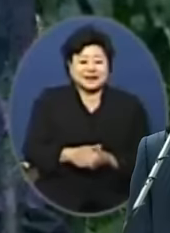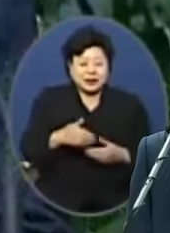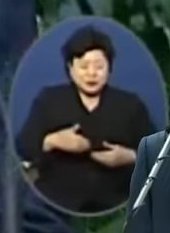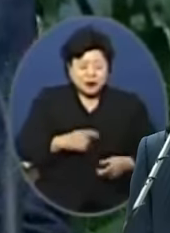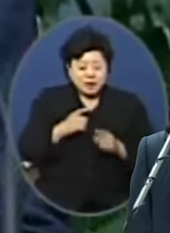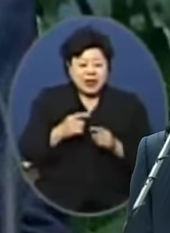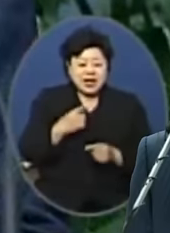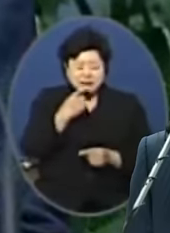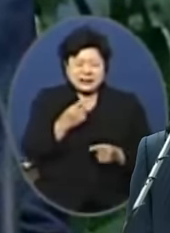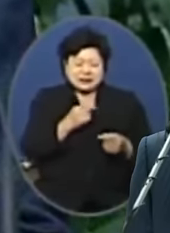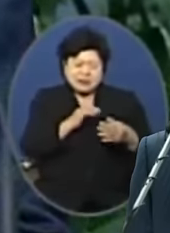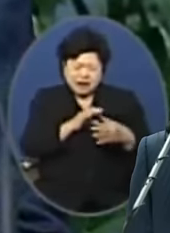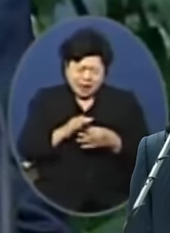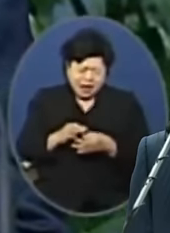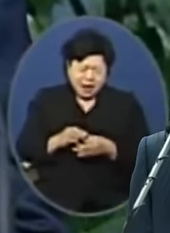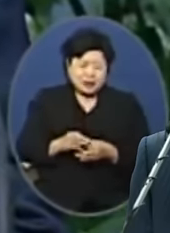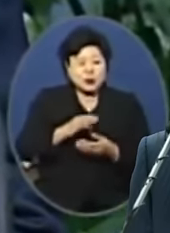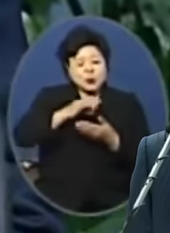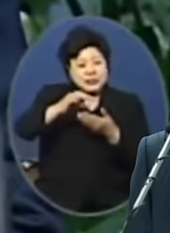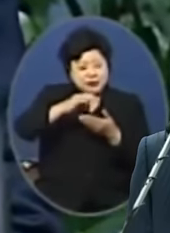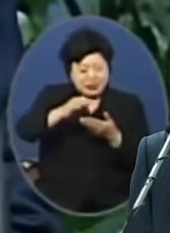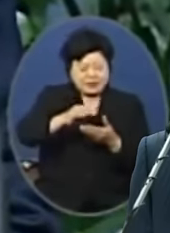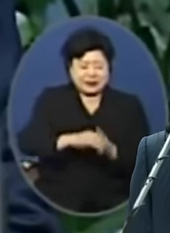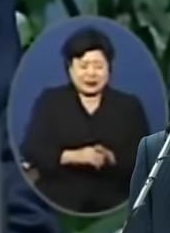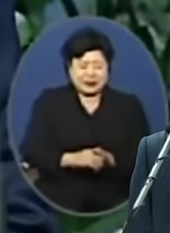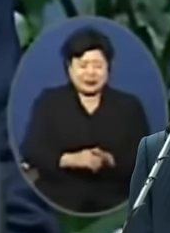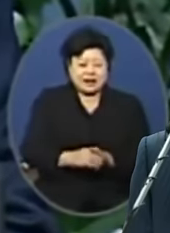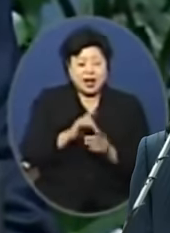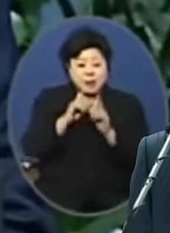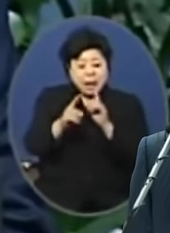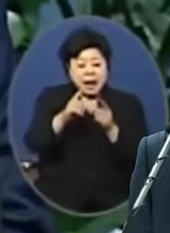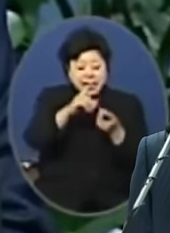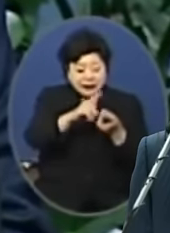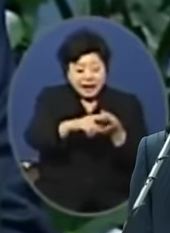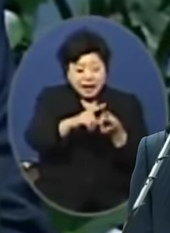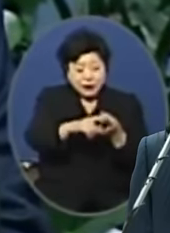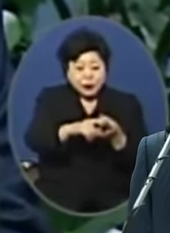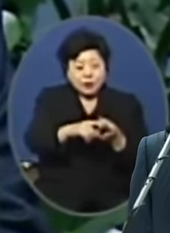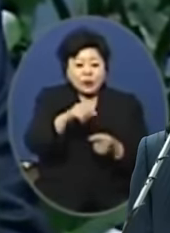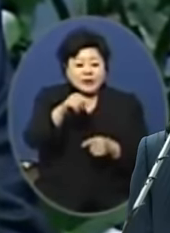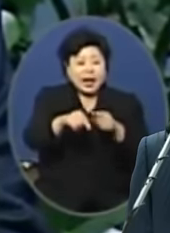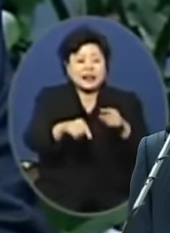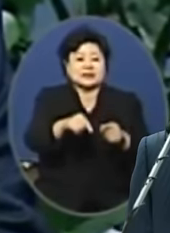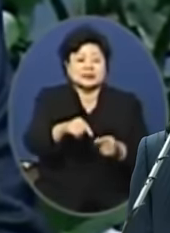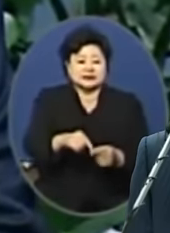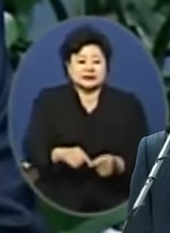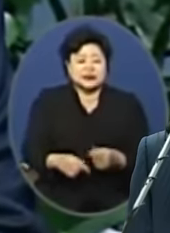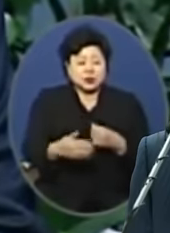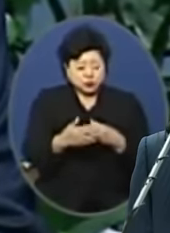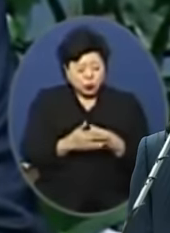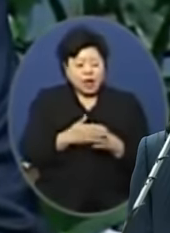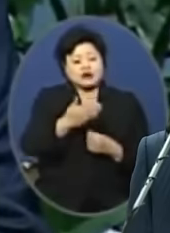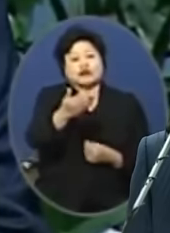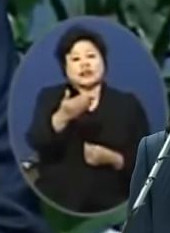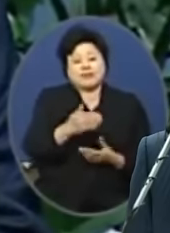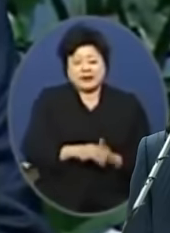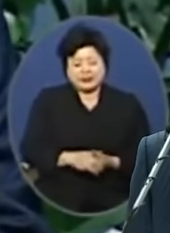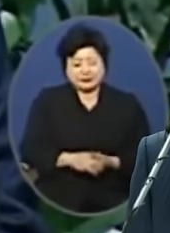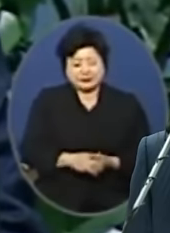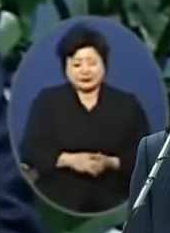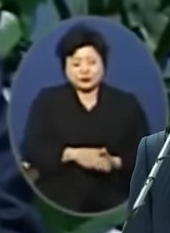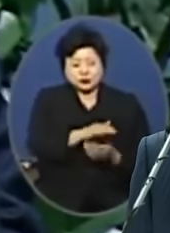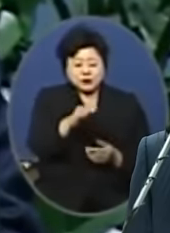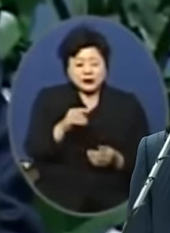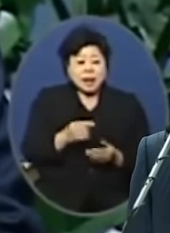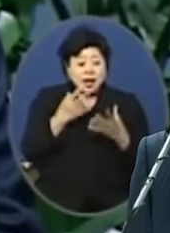말을 입에서 계속 말씀하십시오. 그러면 그 말이 나가서 여러분을 도와주시는 것입니다.